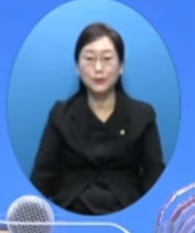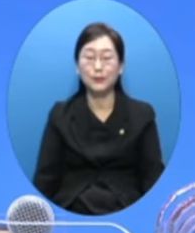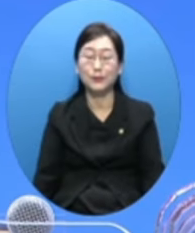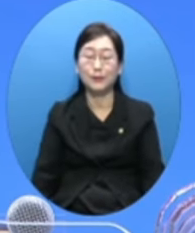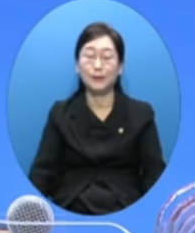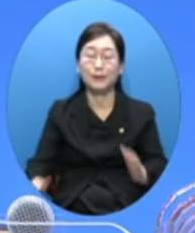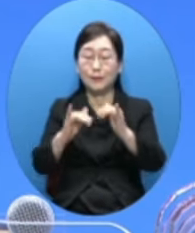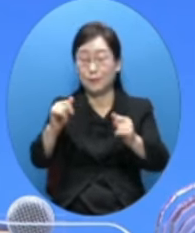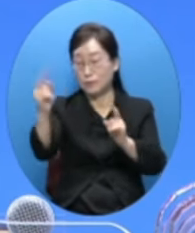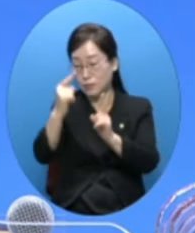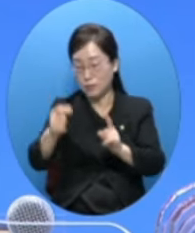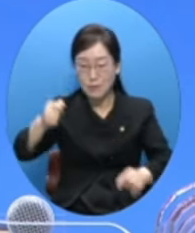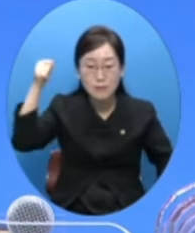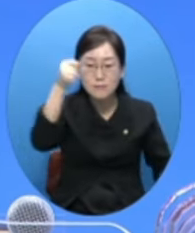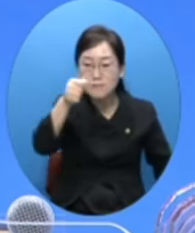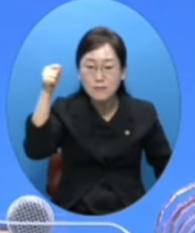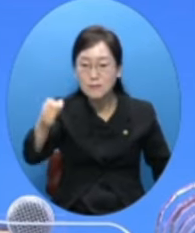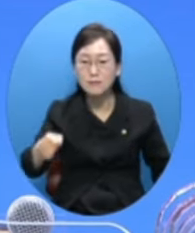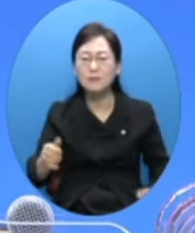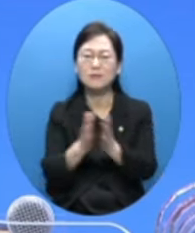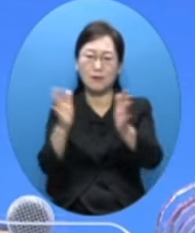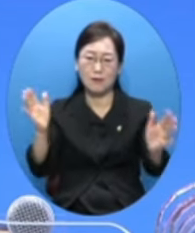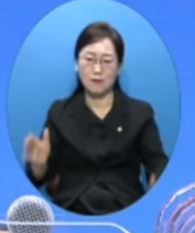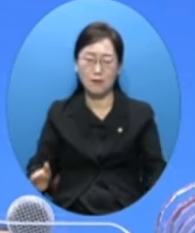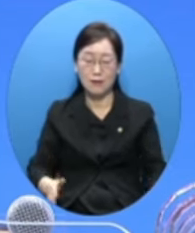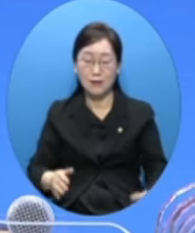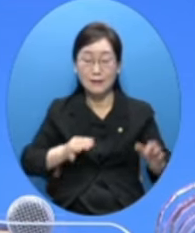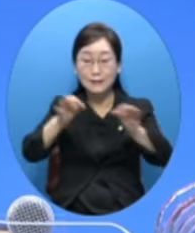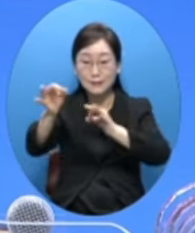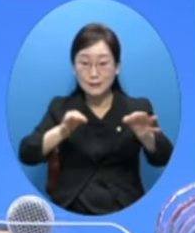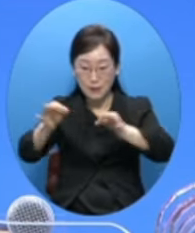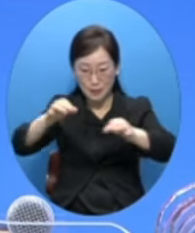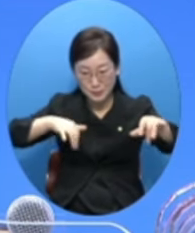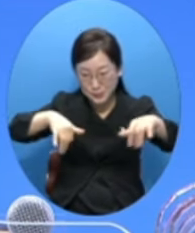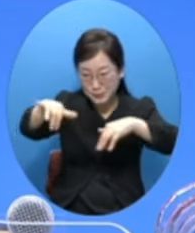사람들에게 주먹을 휘두르기 시작했습니다. 한번 시장에 가면은